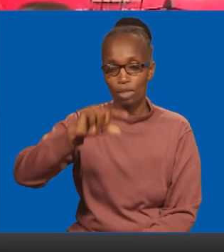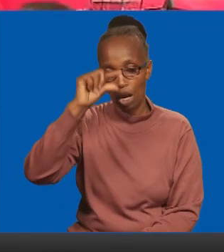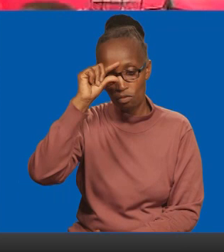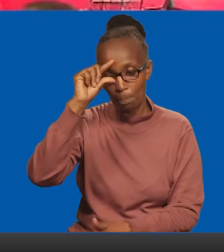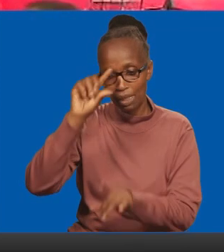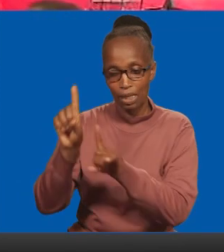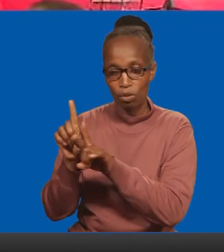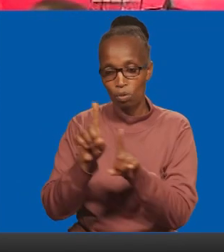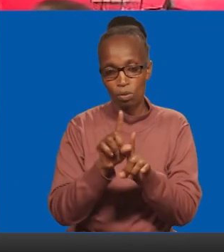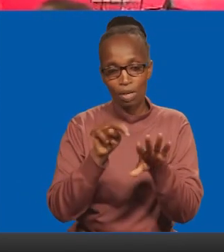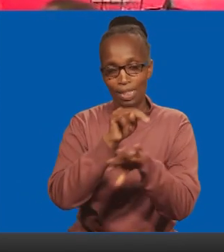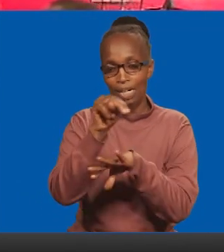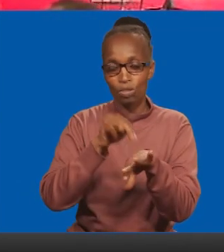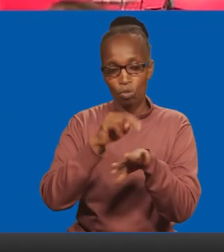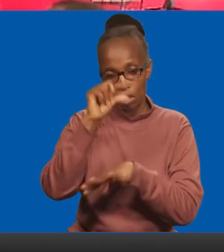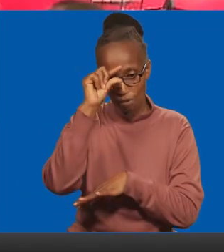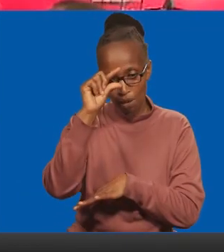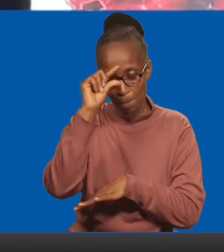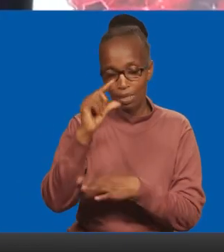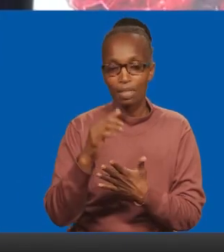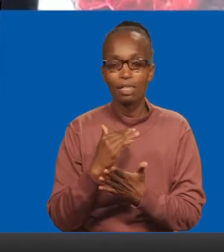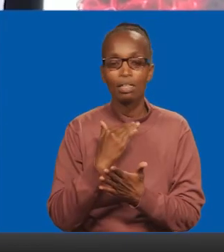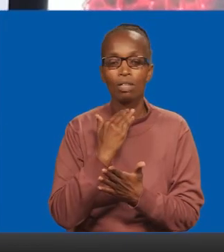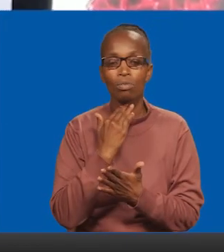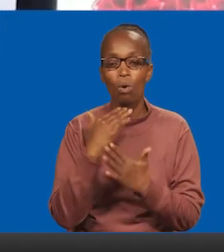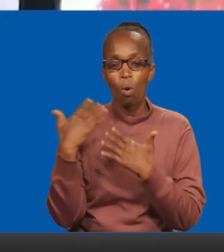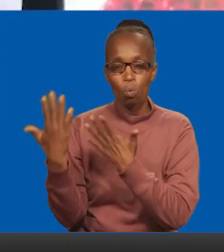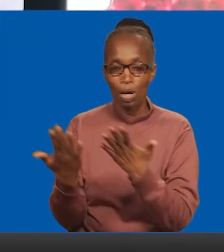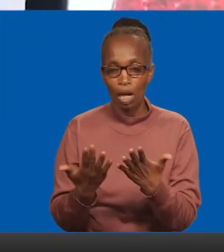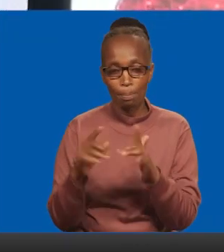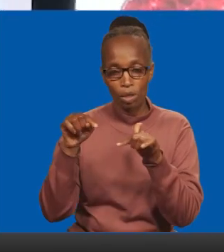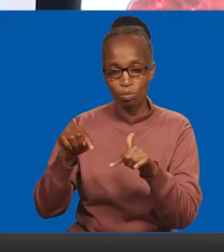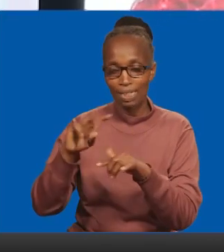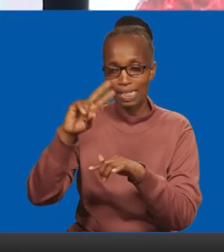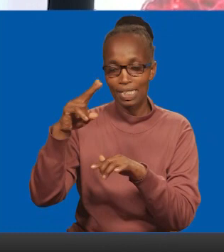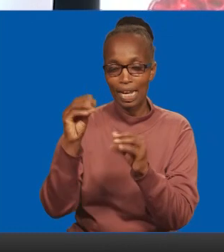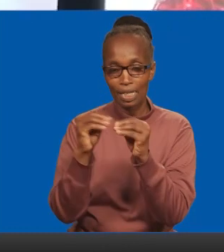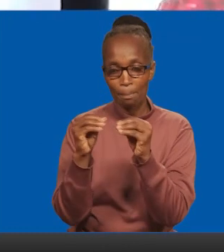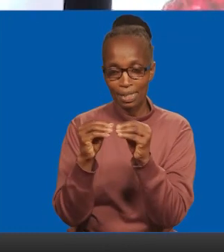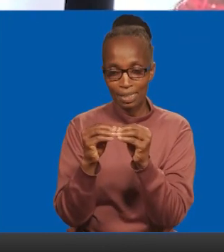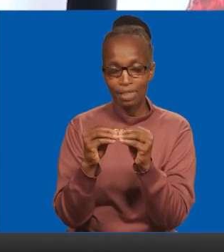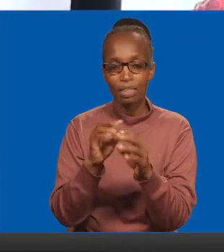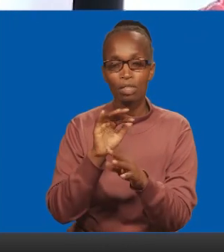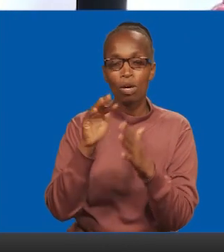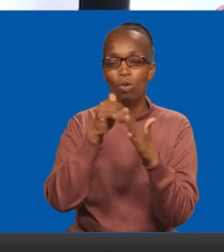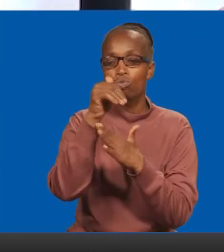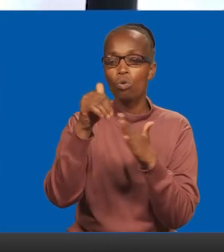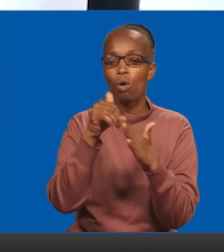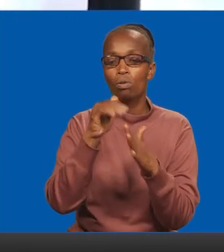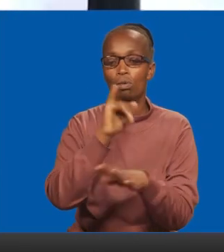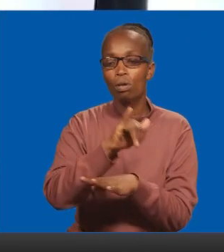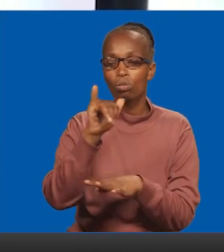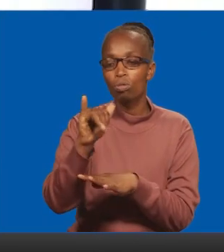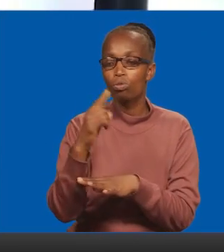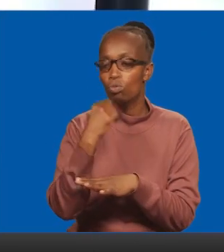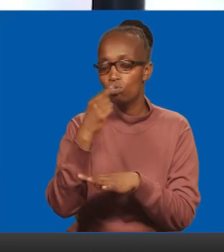ya serikali za kaunti na ile ya kitaifa. Welcome to the second Ibec meeting this financial year. To those